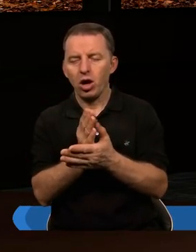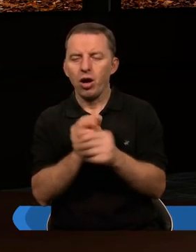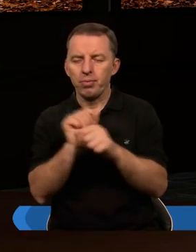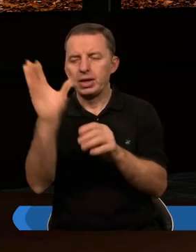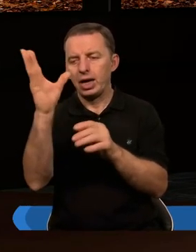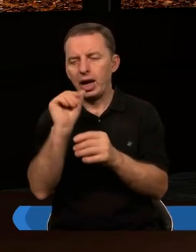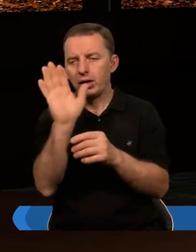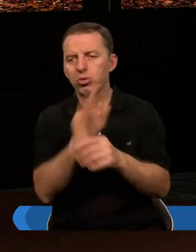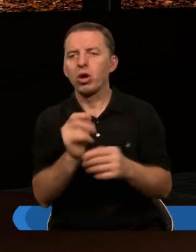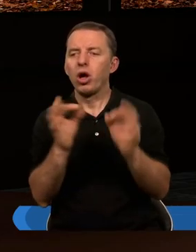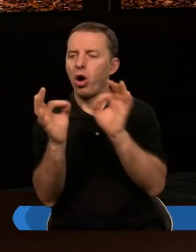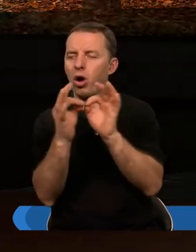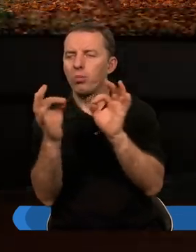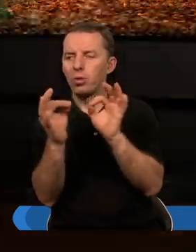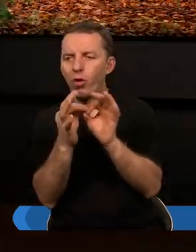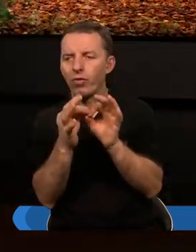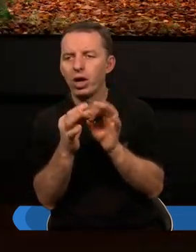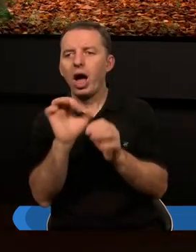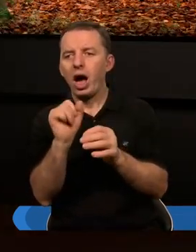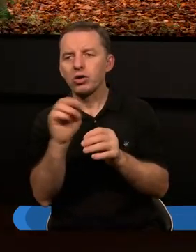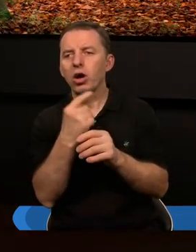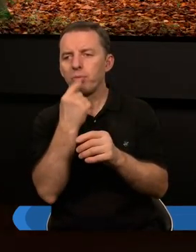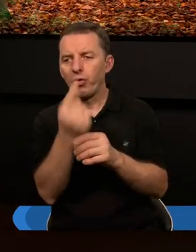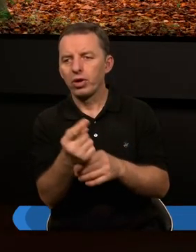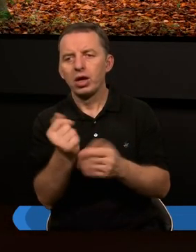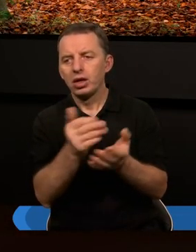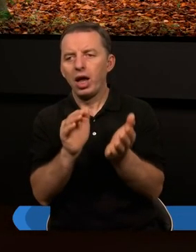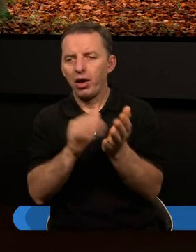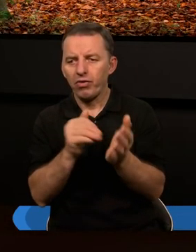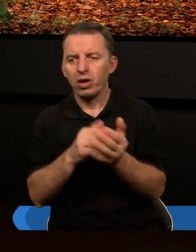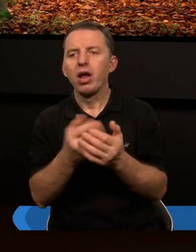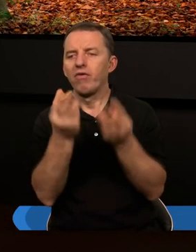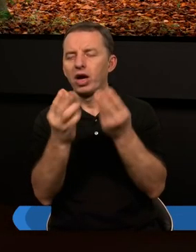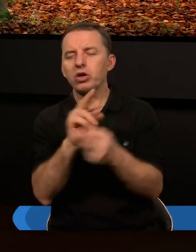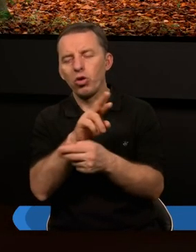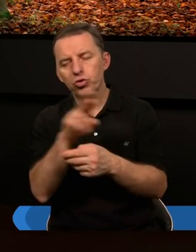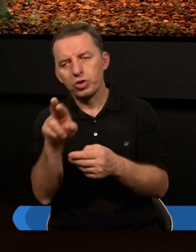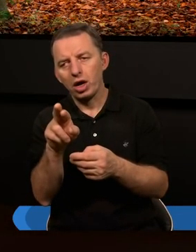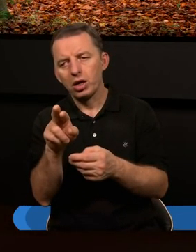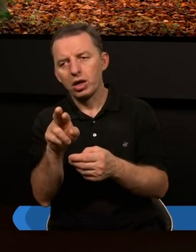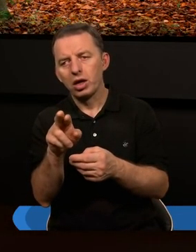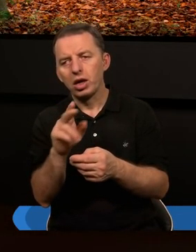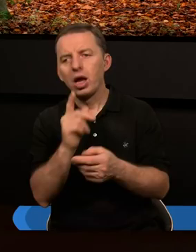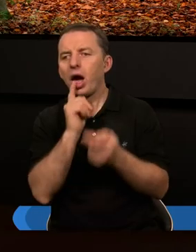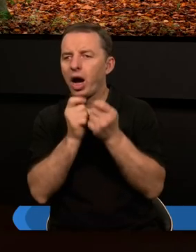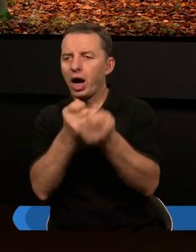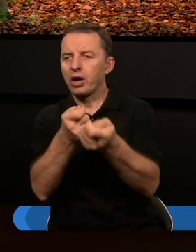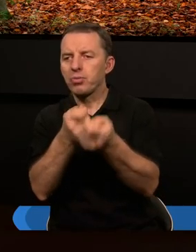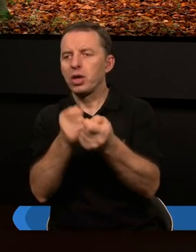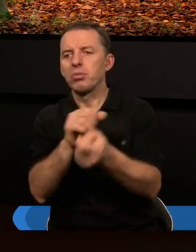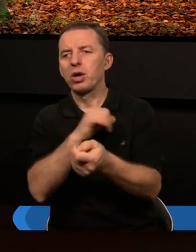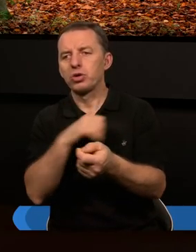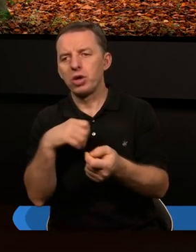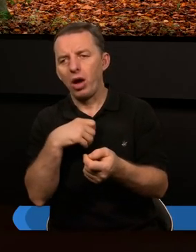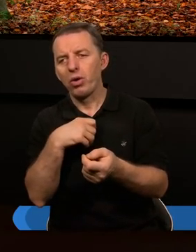obcować. Asiu, powiedziałaś niezwykle też istotną rzecz, że karmimy się